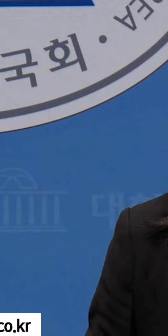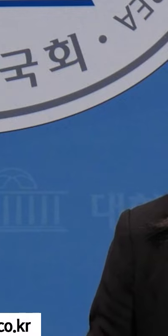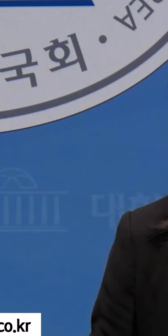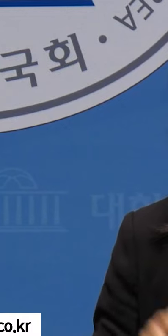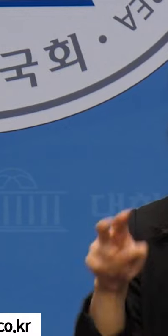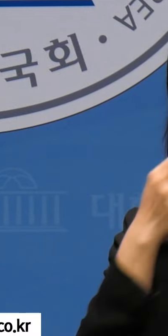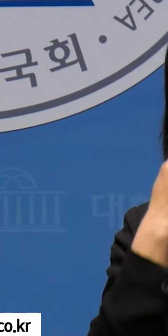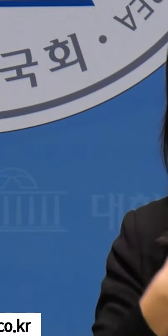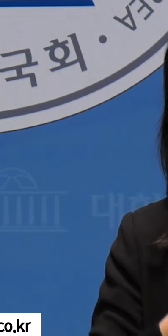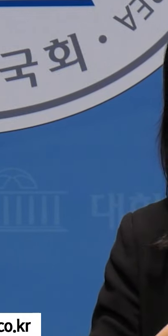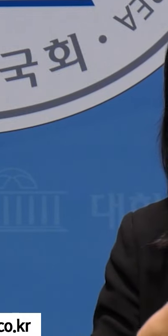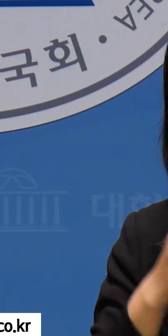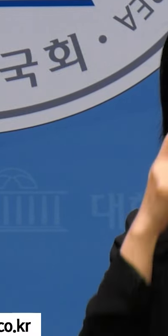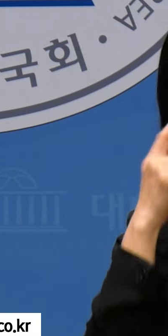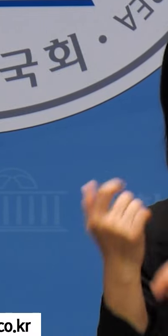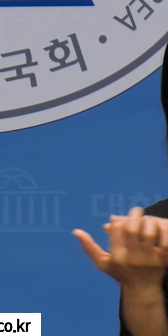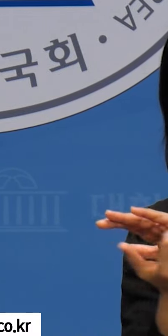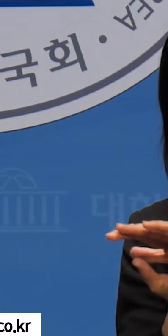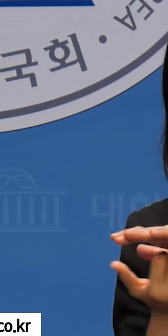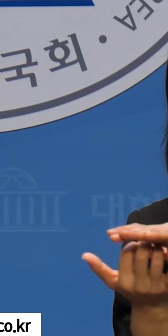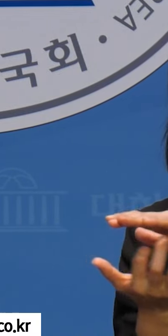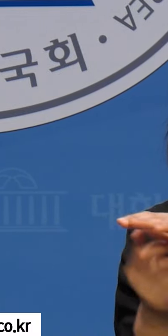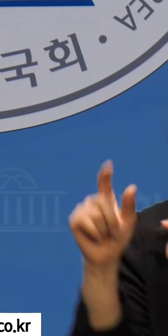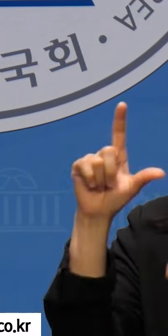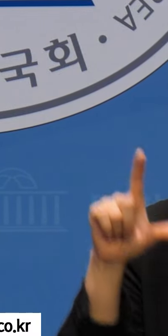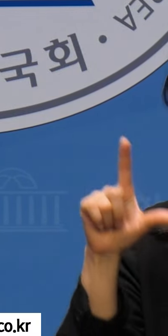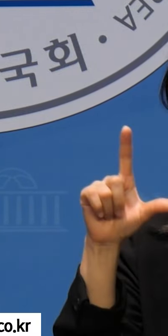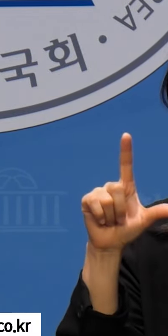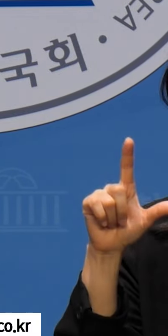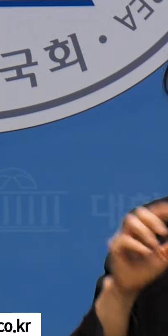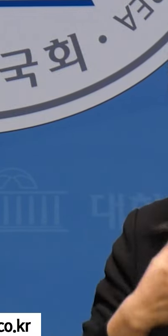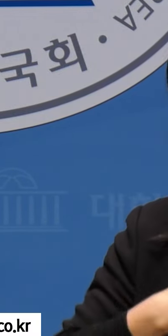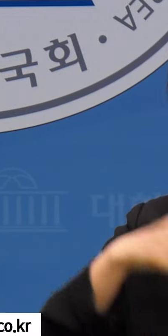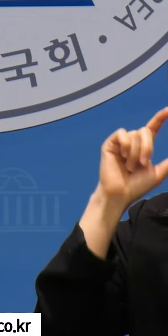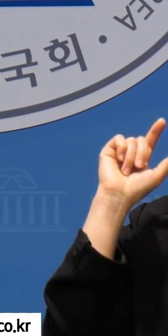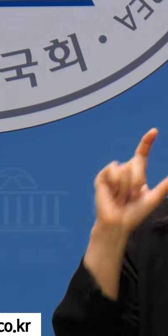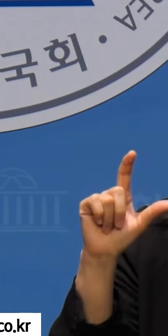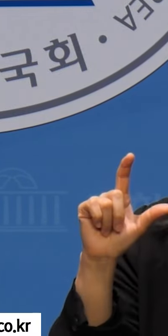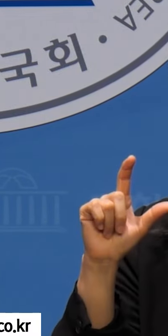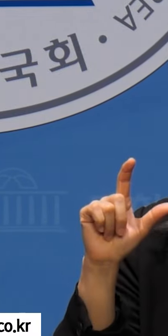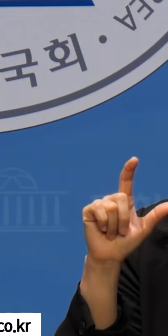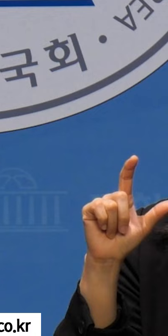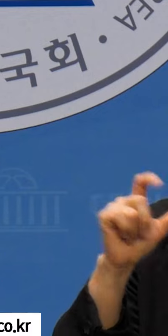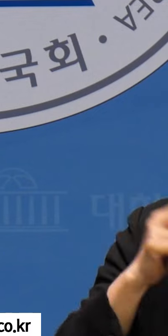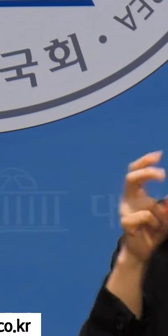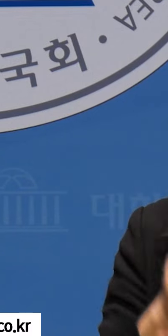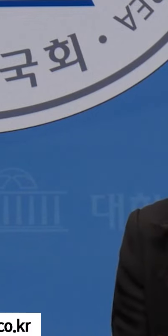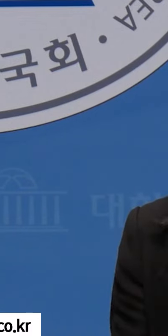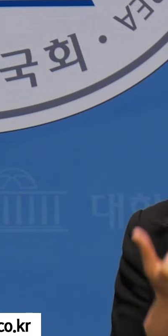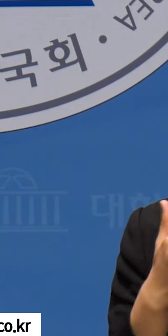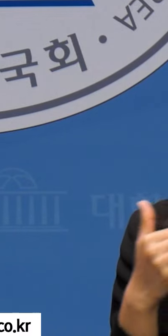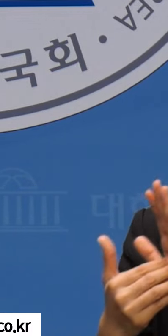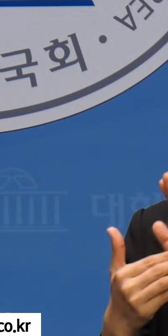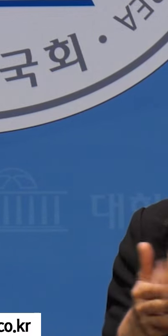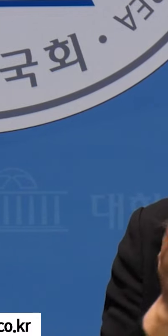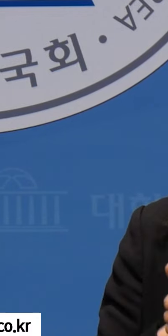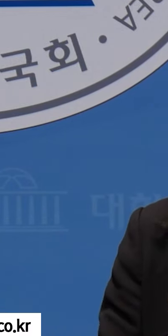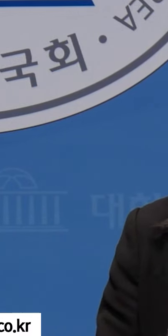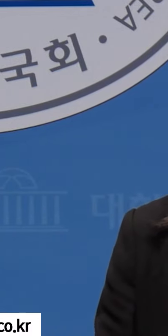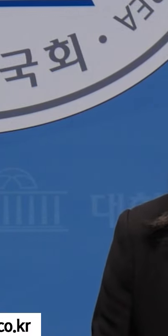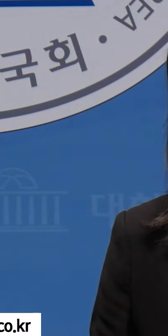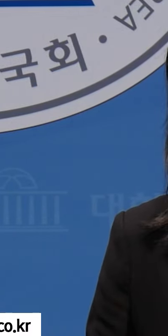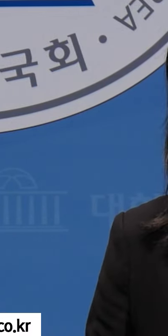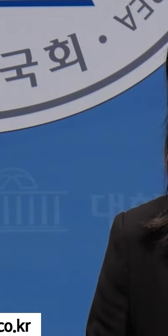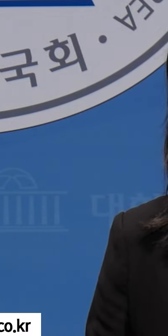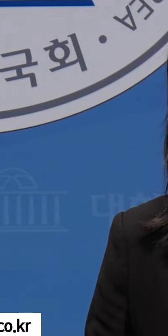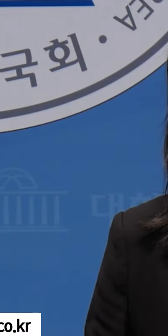다분히 의도적인 일본 측의 이 같은 행위를 강력히 규탄하며 재발 방지를 촉구합니다.